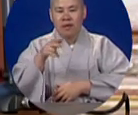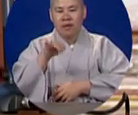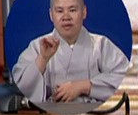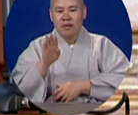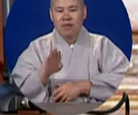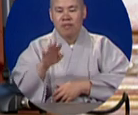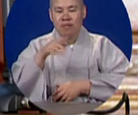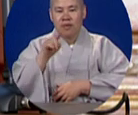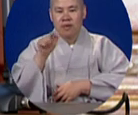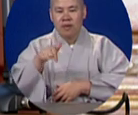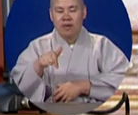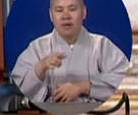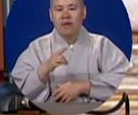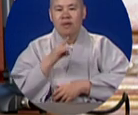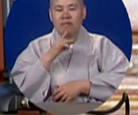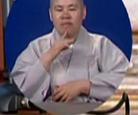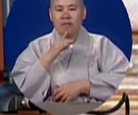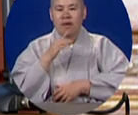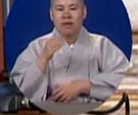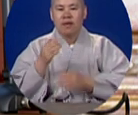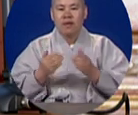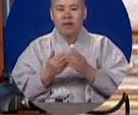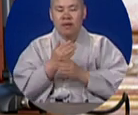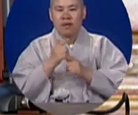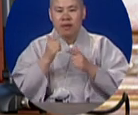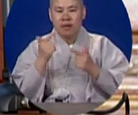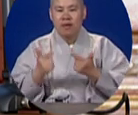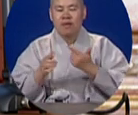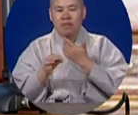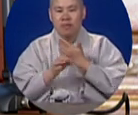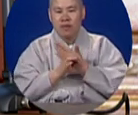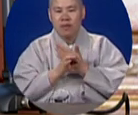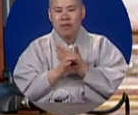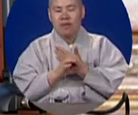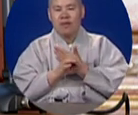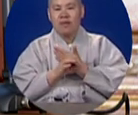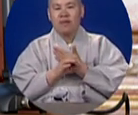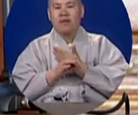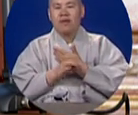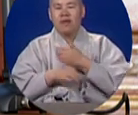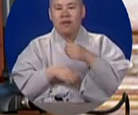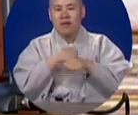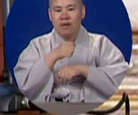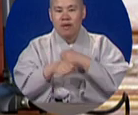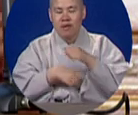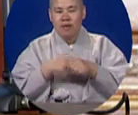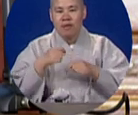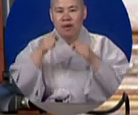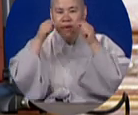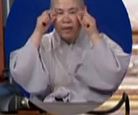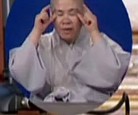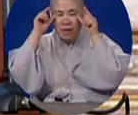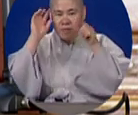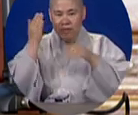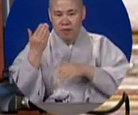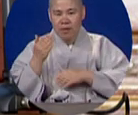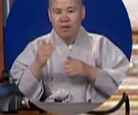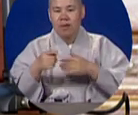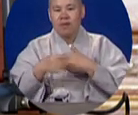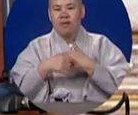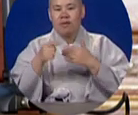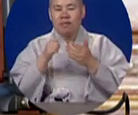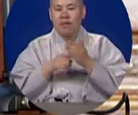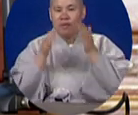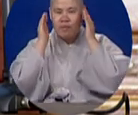아니하면 그것이 여기 자제라고 했고 그것이 해탈이라고 했잖아요 그러니까 이게 전부 마음 공부예요 마음